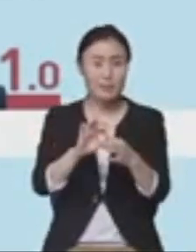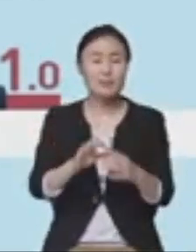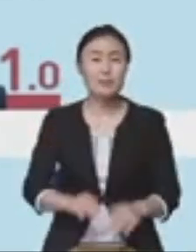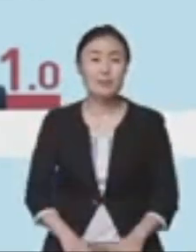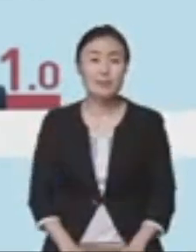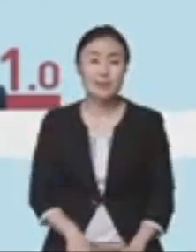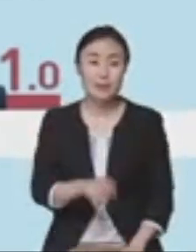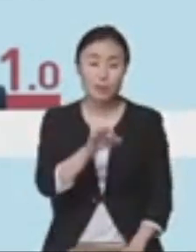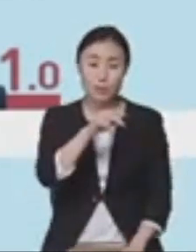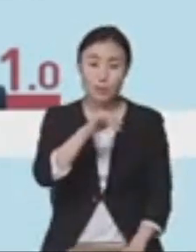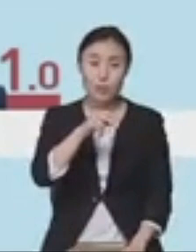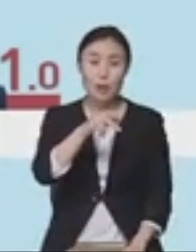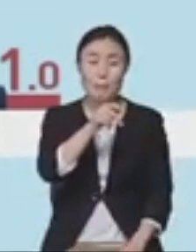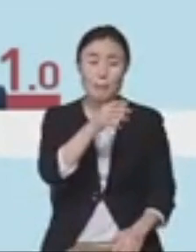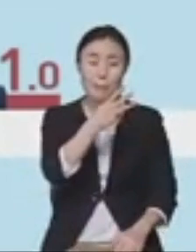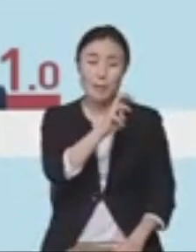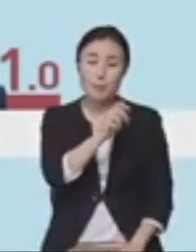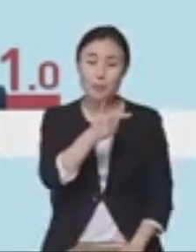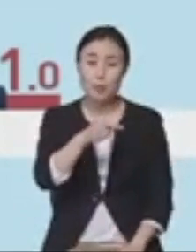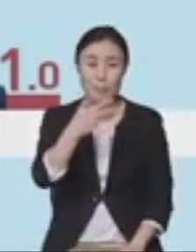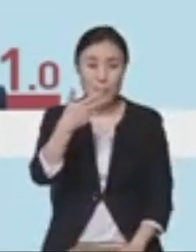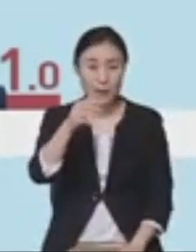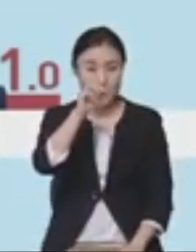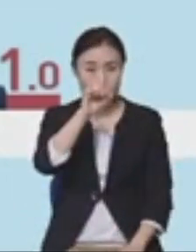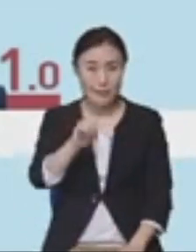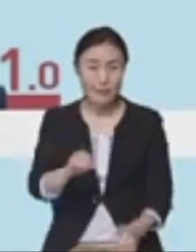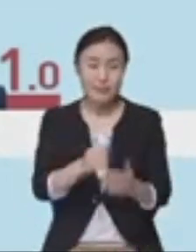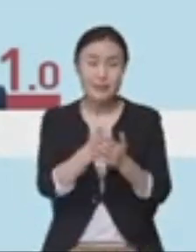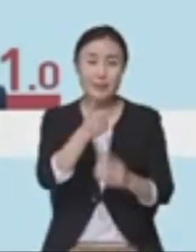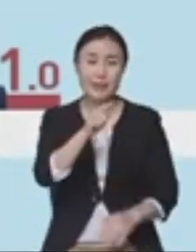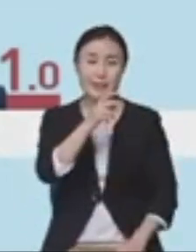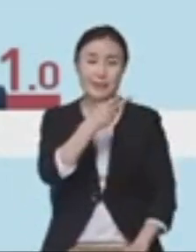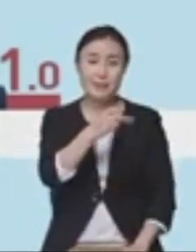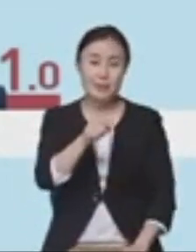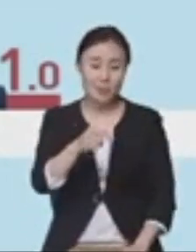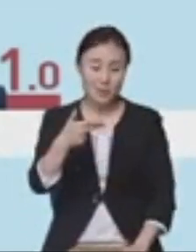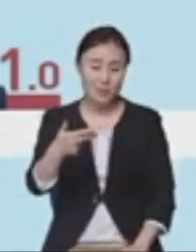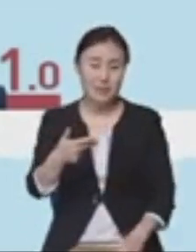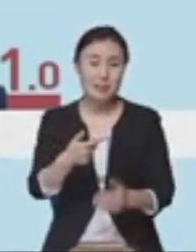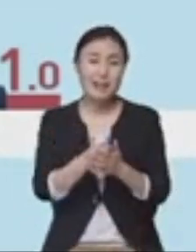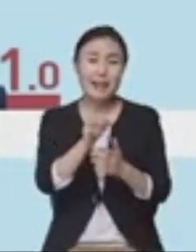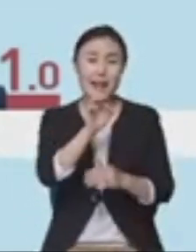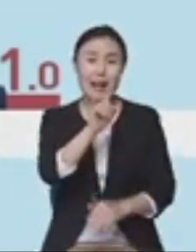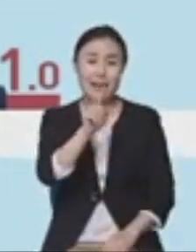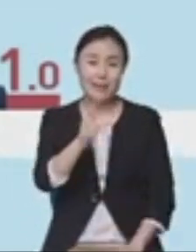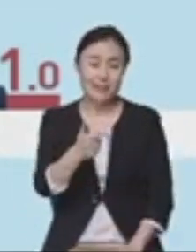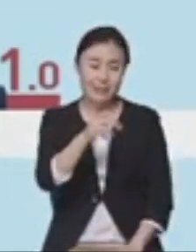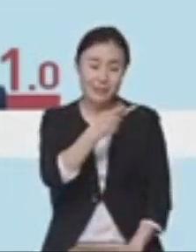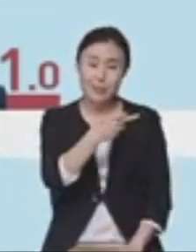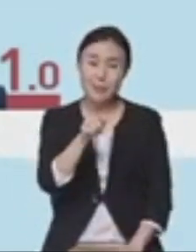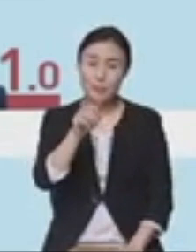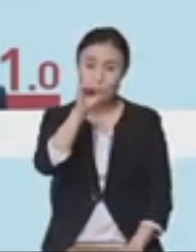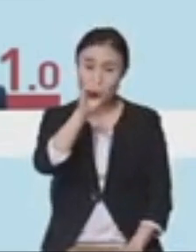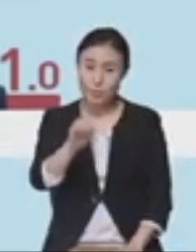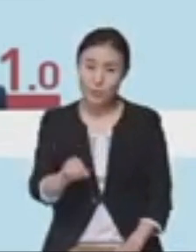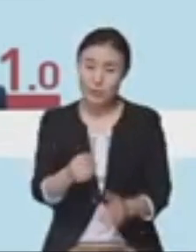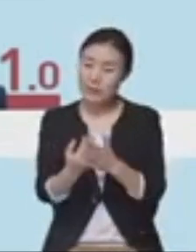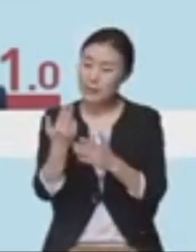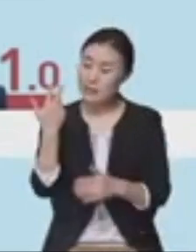유승민 36.8% 나경원 12.7% 안철수 12%로 유전의원인